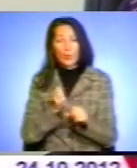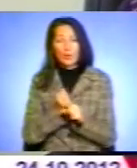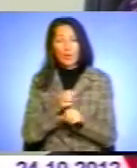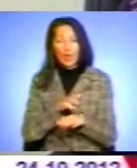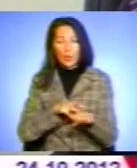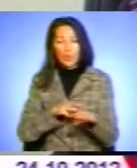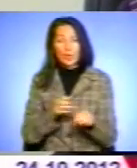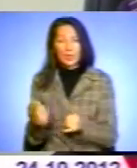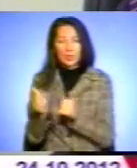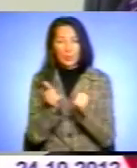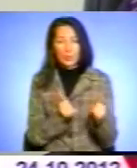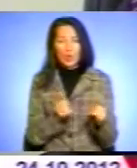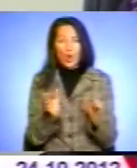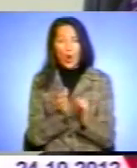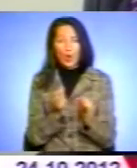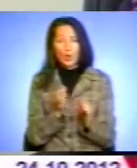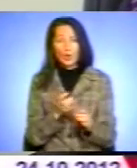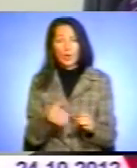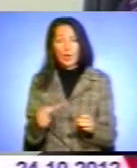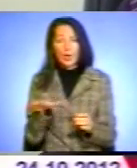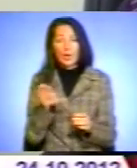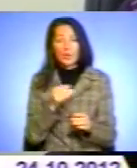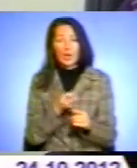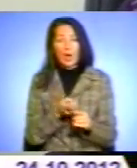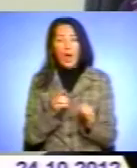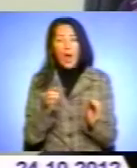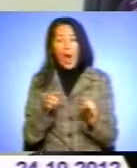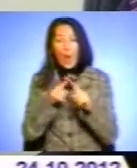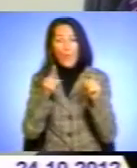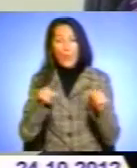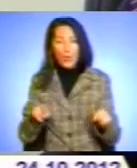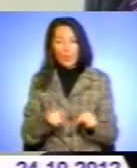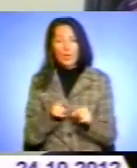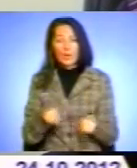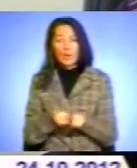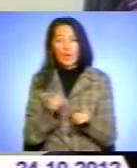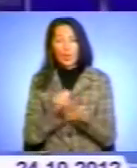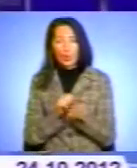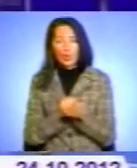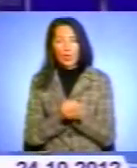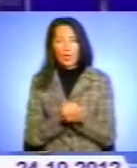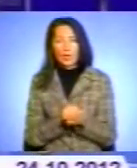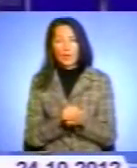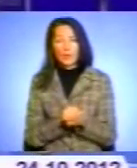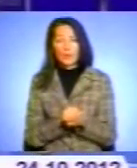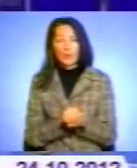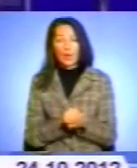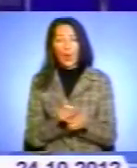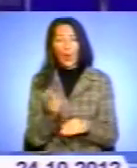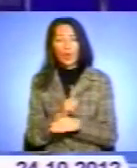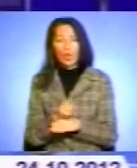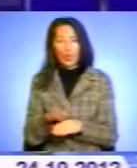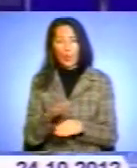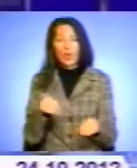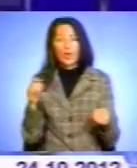забезпечує охорону цих бюлетенів і виборчої документації. У Тернополі